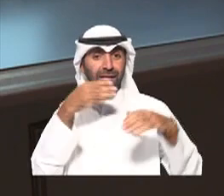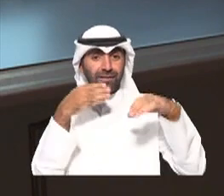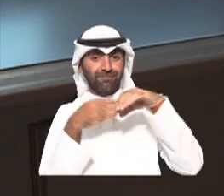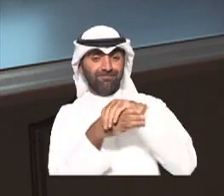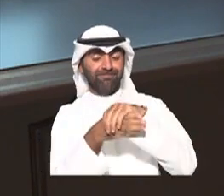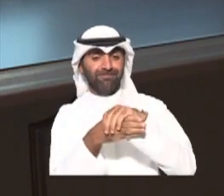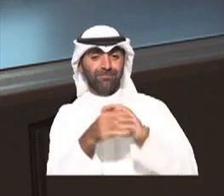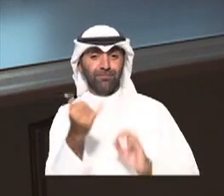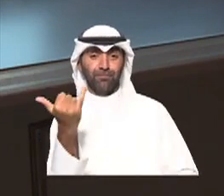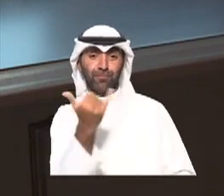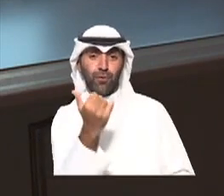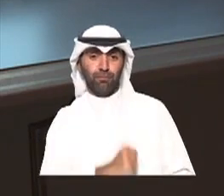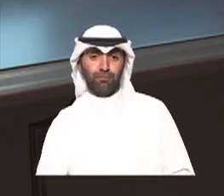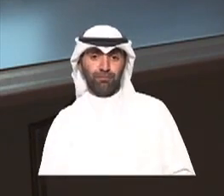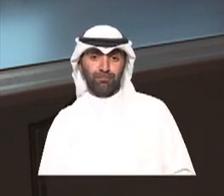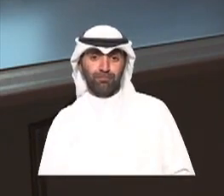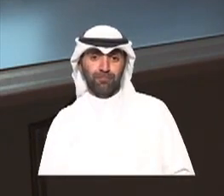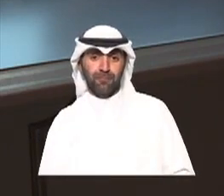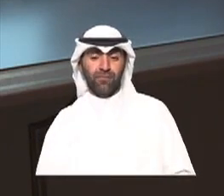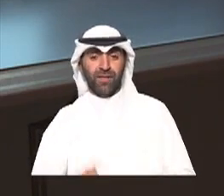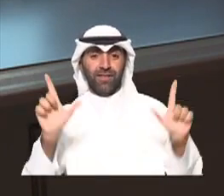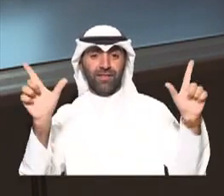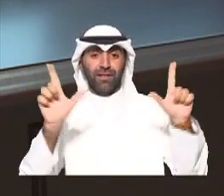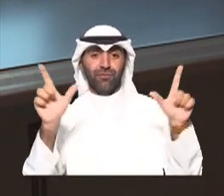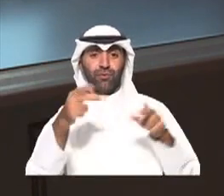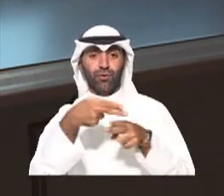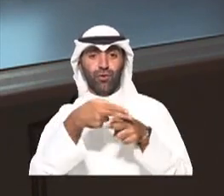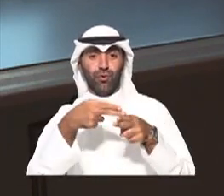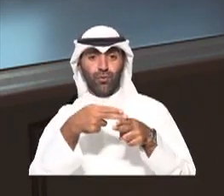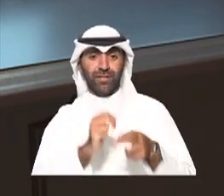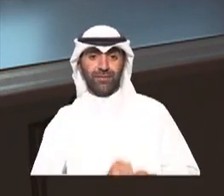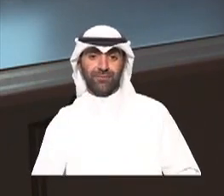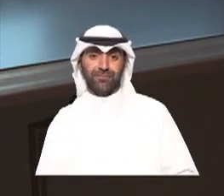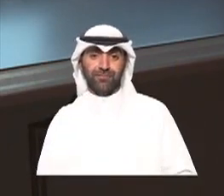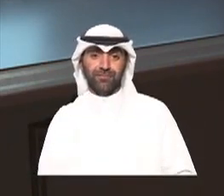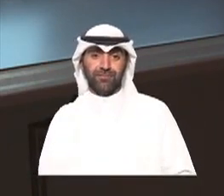إلى بر الأمان. لما أبو علاوي، تلفزيون دولة الكويت.